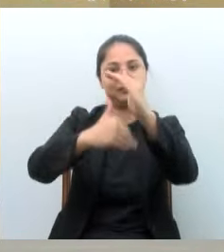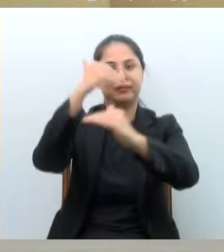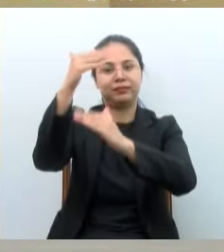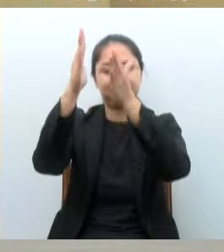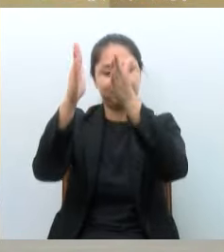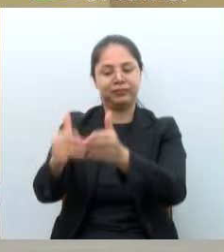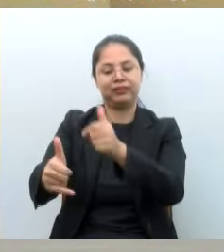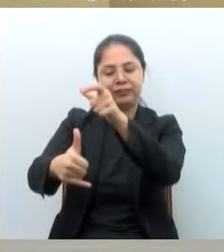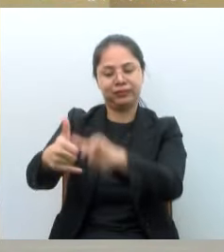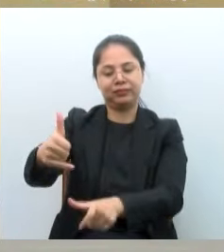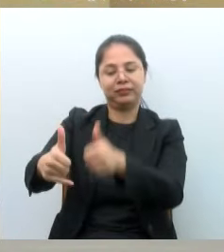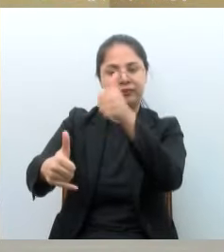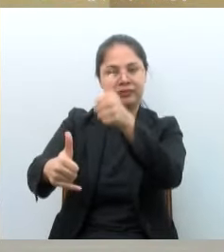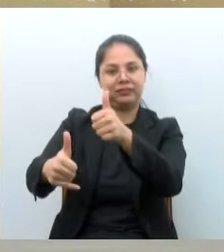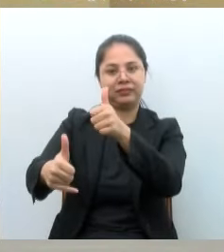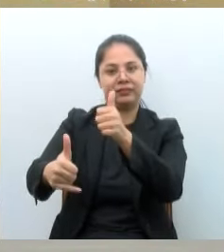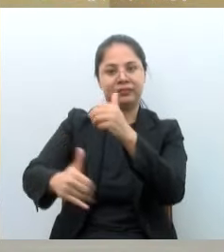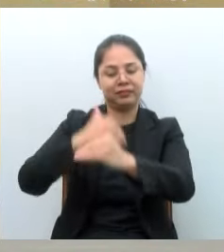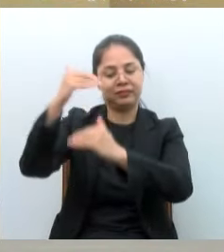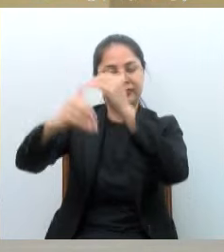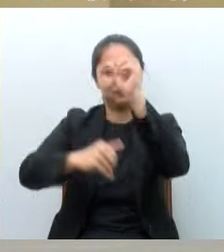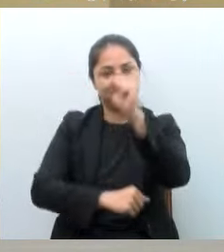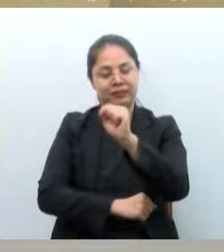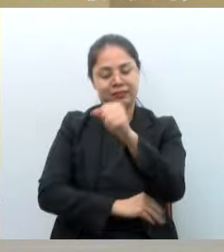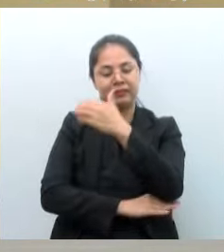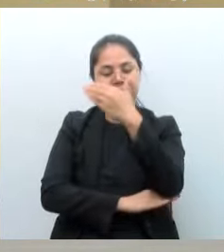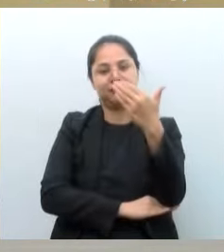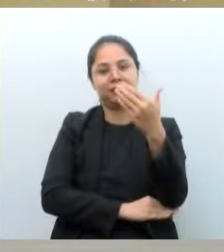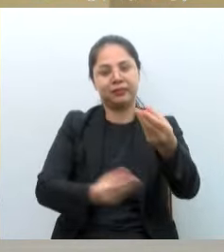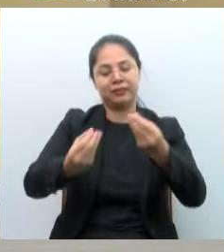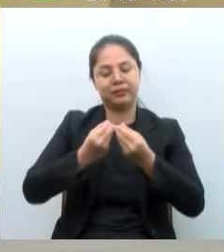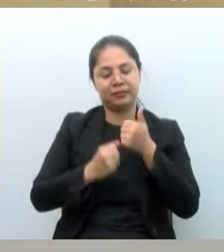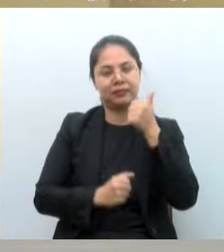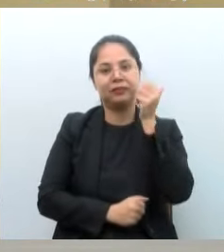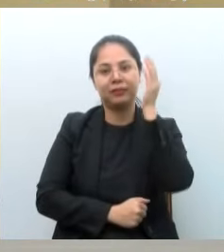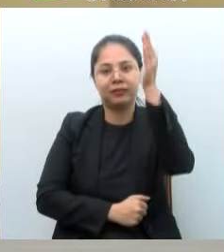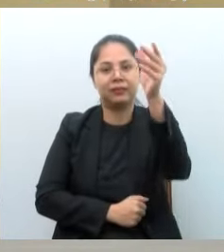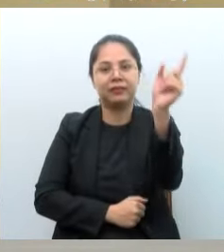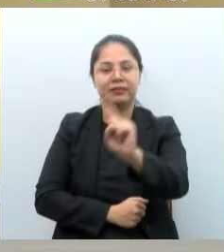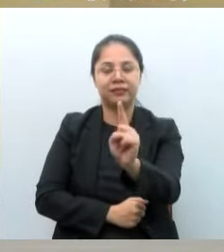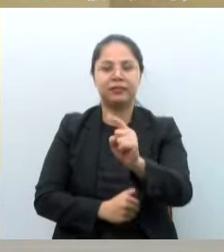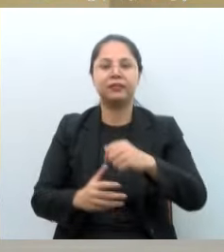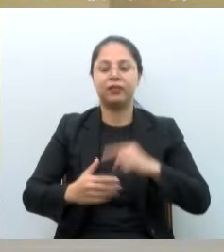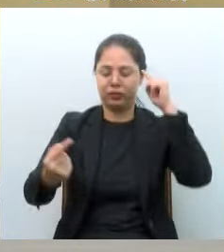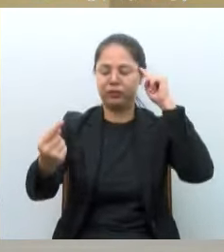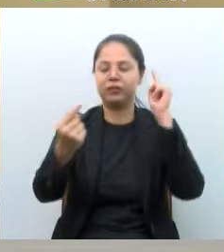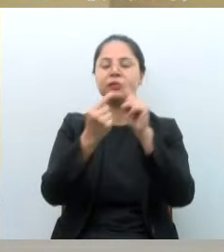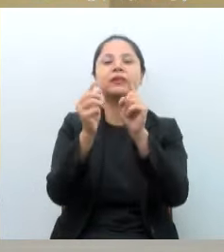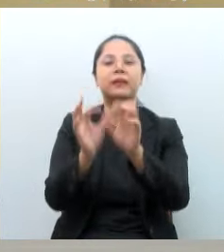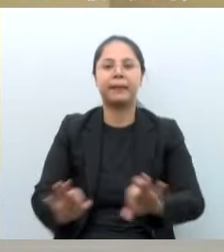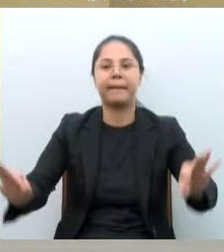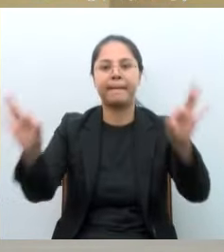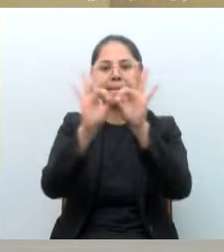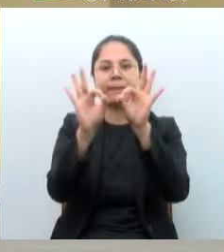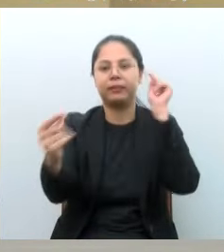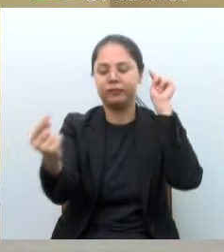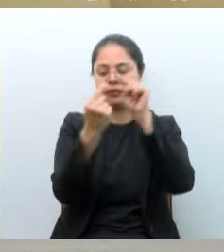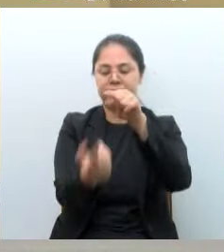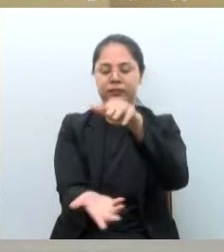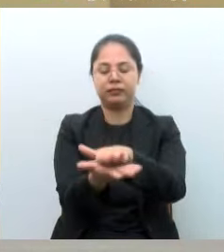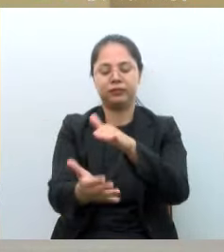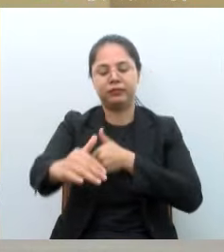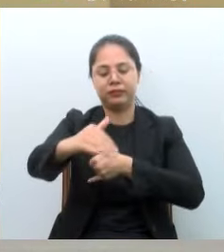บุคคลที่มีคุณภาพสำหรับชาติบ้านเมืองต่อไปในอนาคตอย่างไรนะครับอันนี้ก็เป็นวัตถุประสงค์หลักๆแล้วก็เป้าหมายที่ทาง